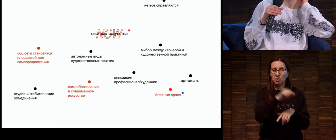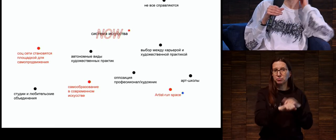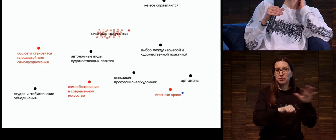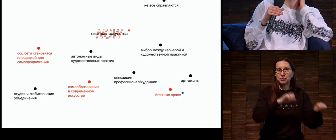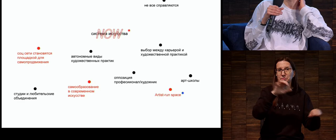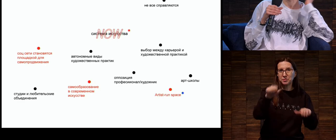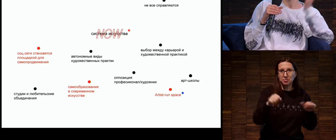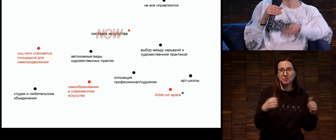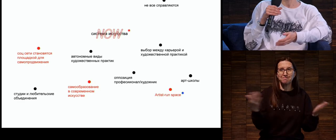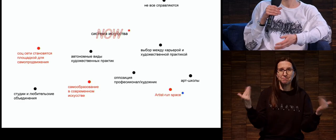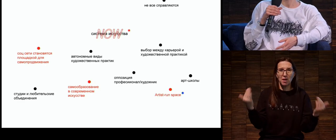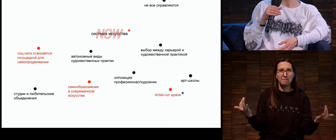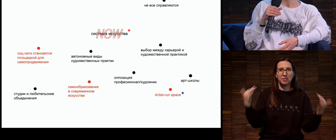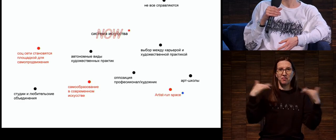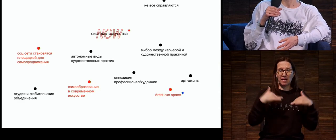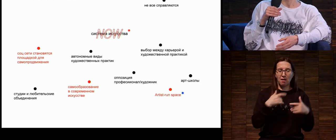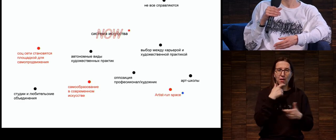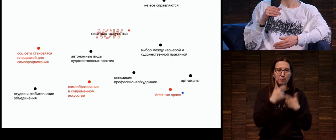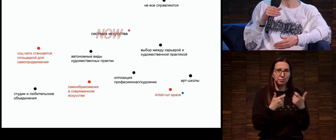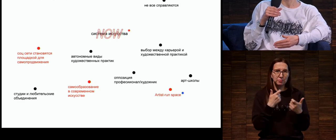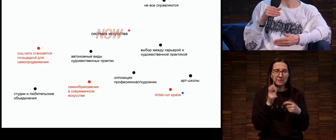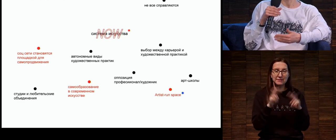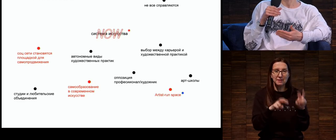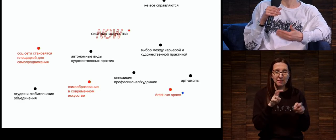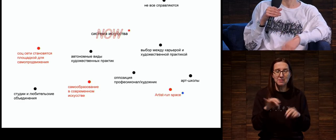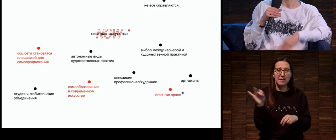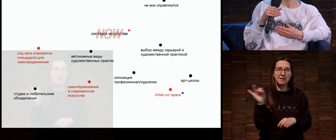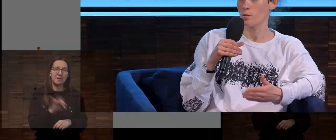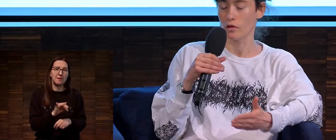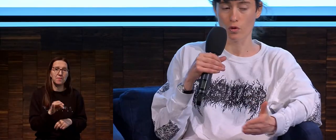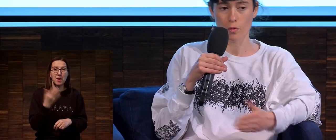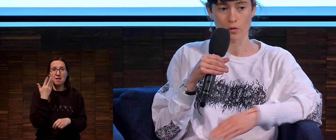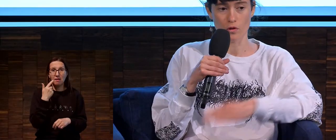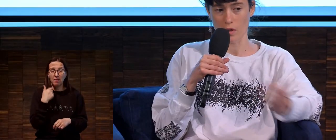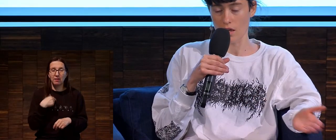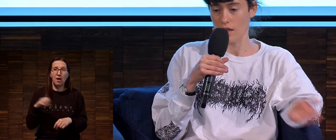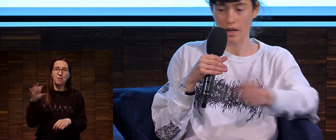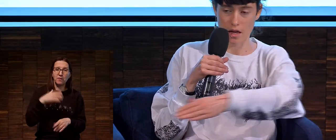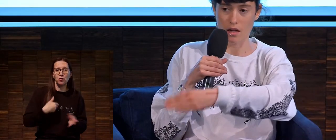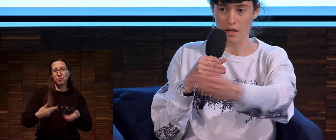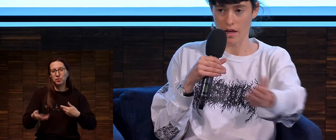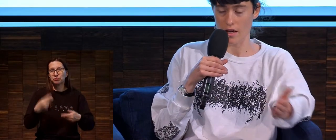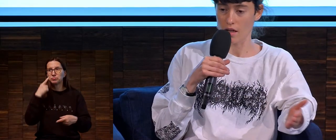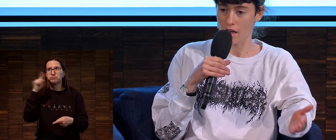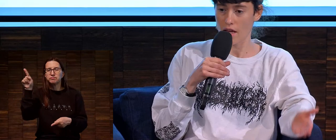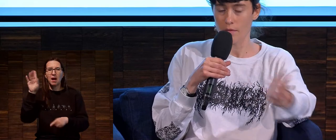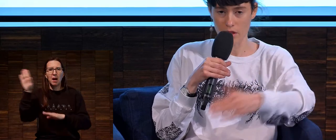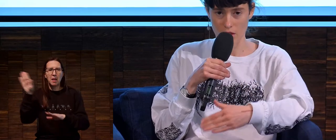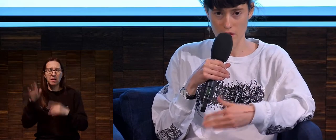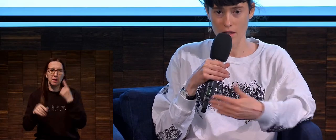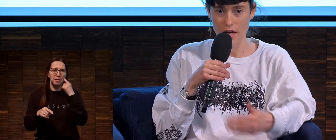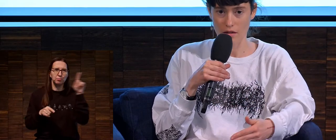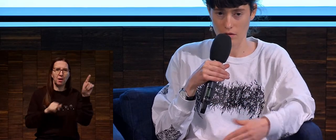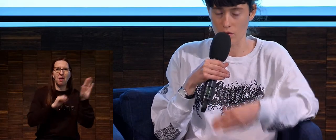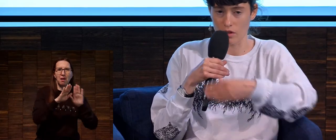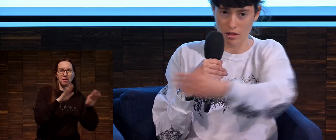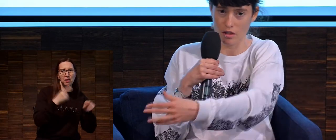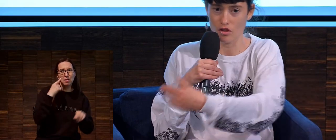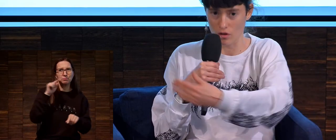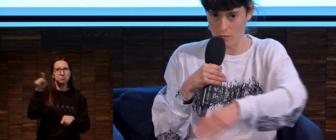они привлекали туда зрителя. И то есть, когда ты идешь по Европе, у тебя галерея, галерея, галерея,